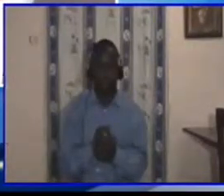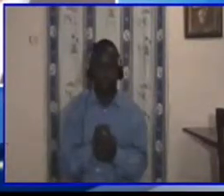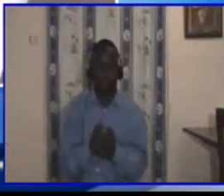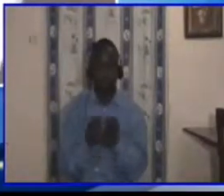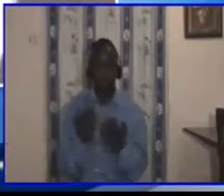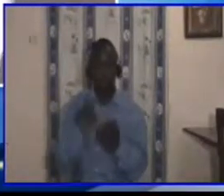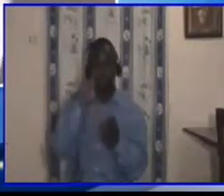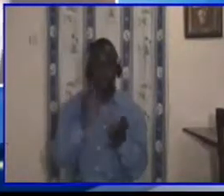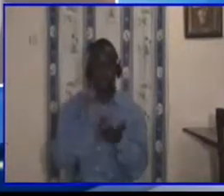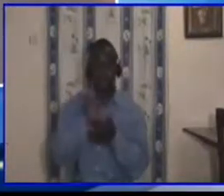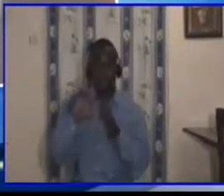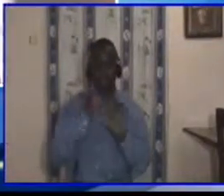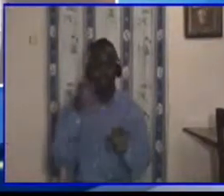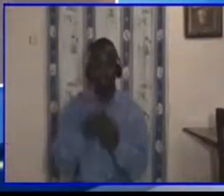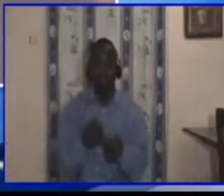pentecostale